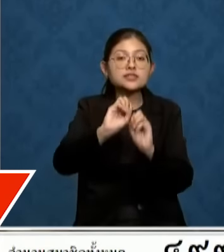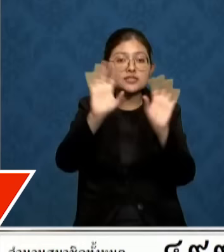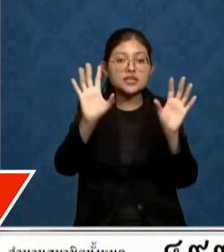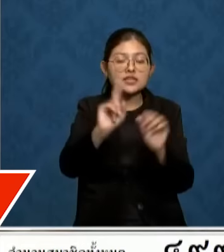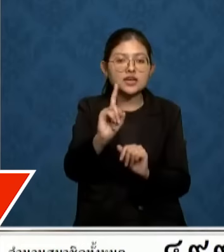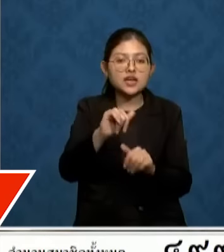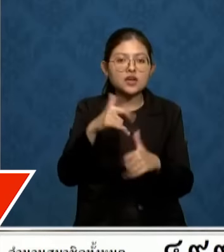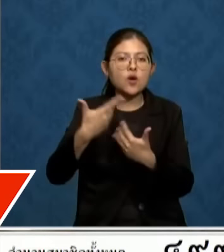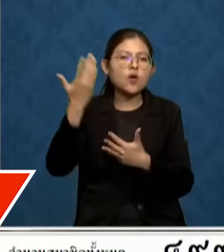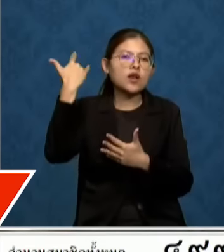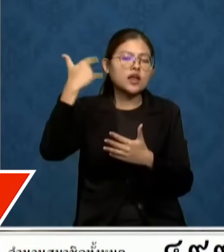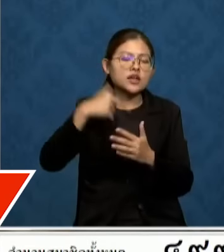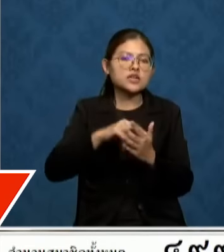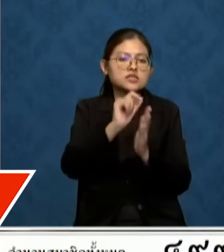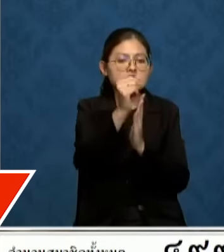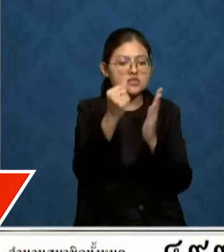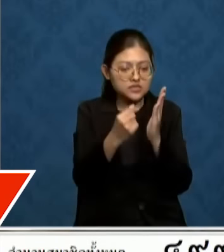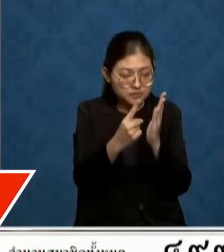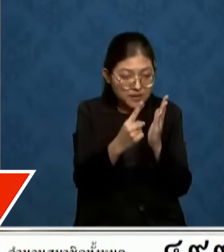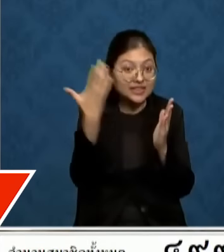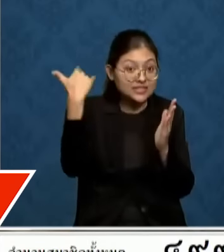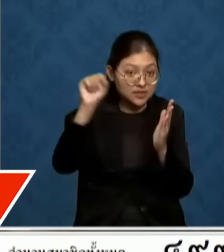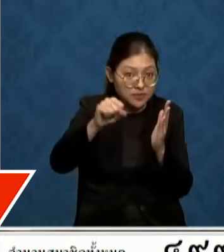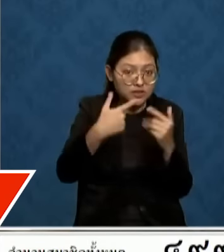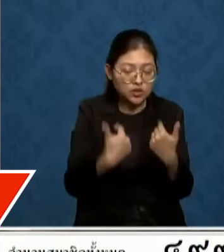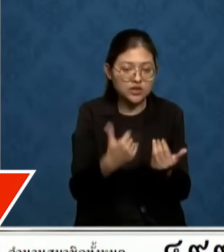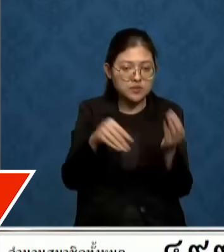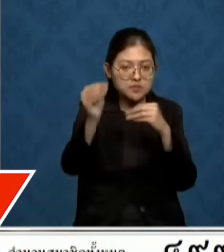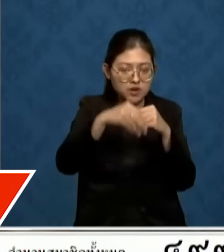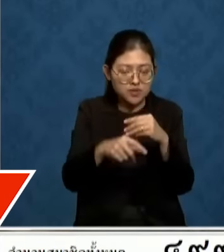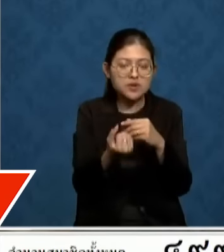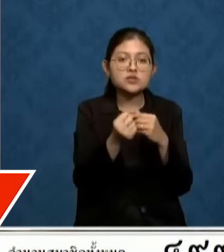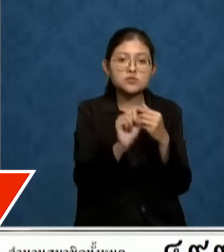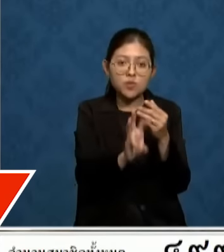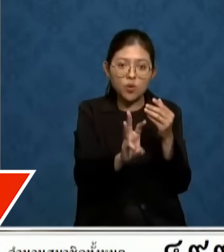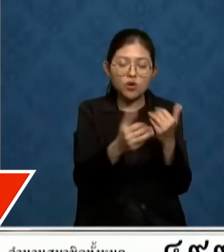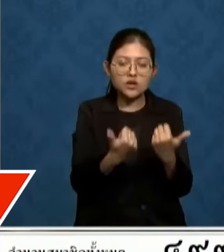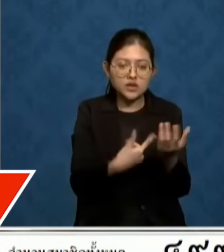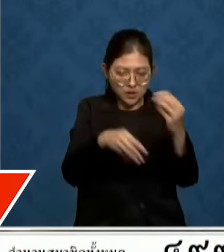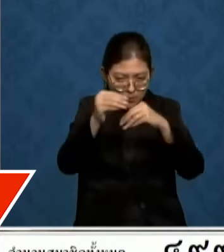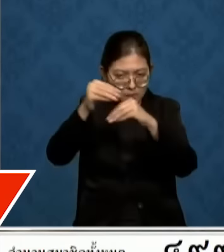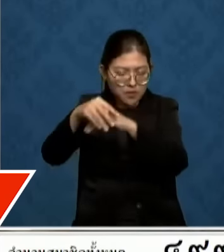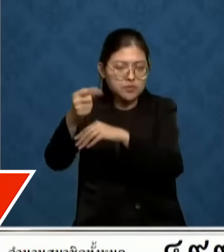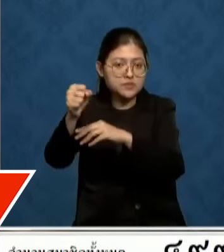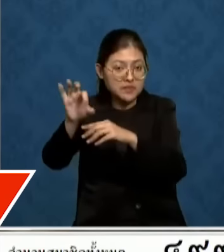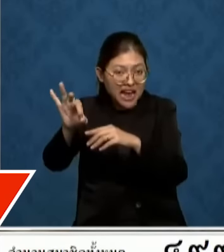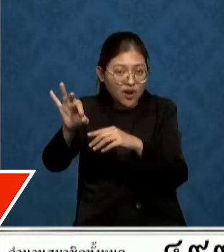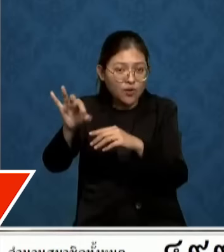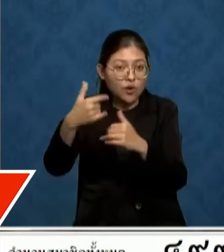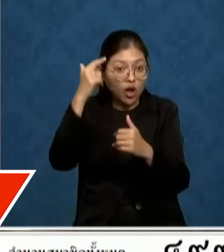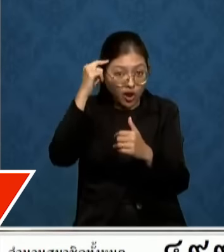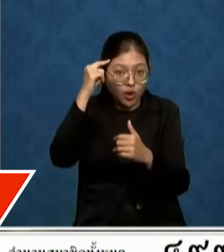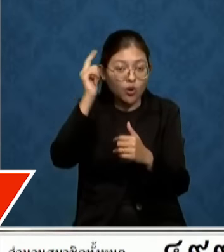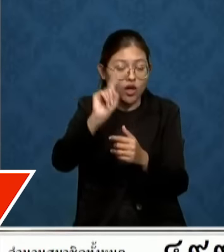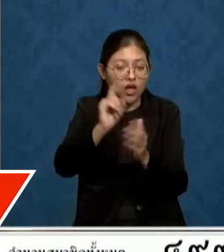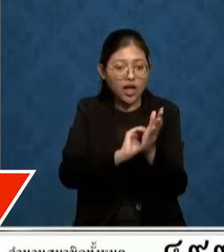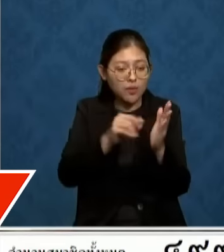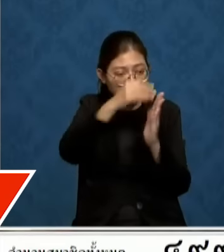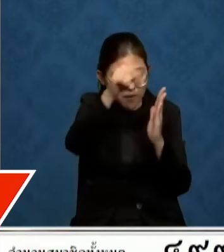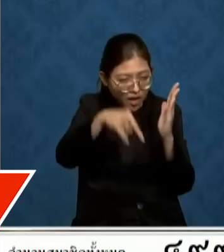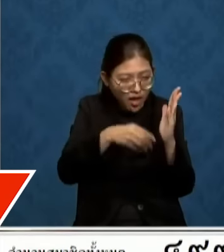หน้านี้ 11จังหวัดตอนนี้ 16จังหวัดเพิ่มมาอีก 1แล้วครับไม่ช้านี้จะเพิ่มอีก 2ไป 19นะครับรู้ตัวหรือยัง